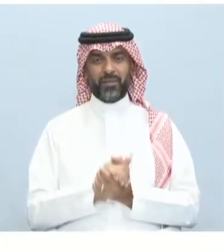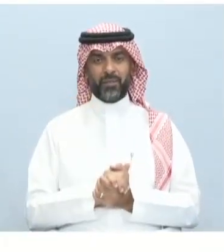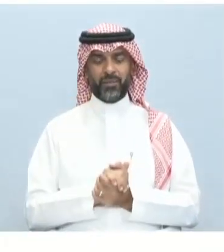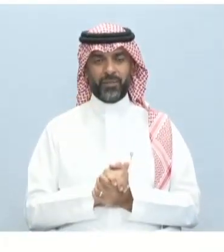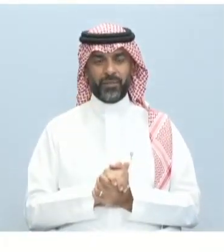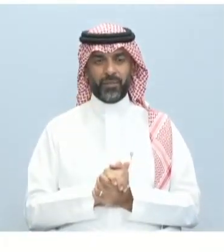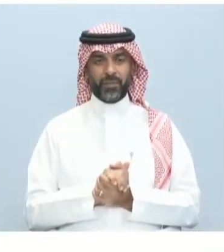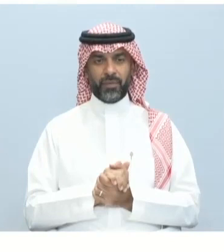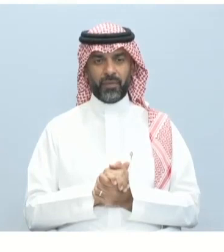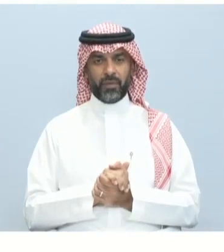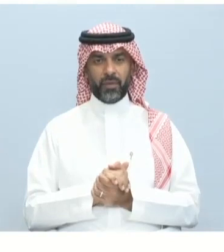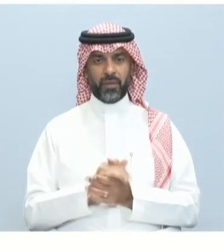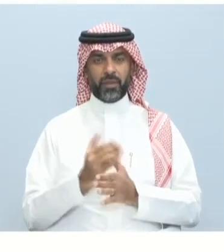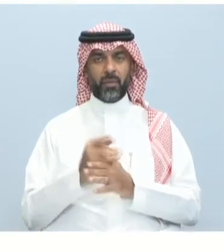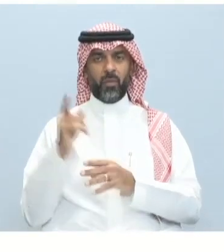ليقوم بعد السيارات.